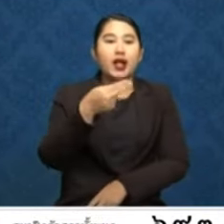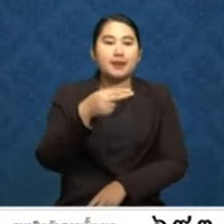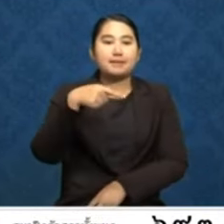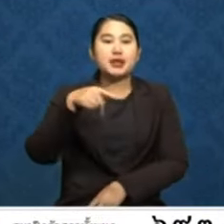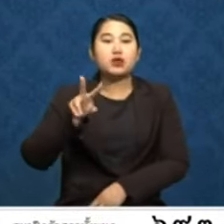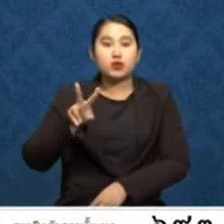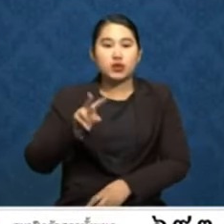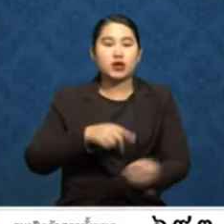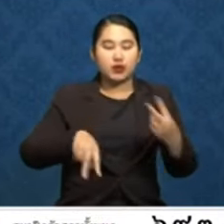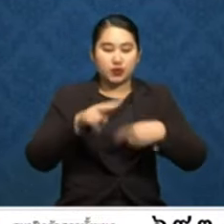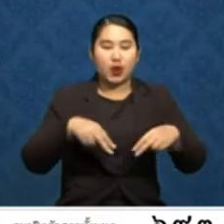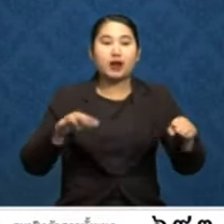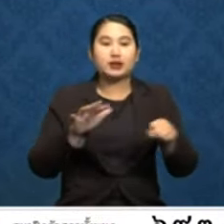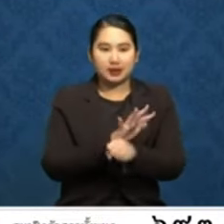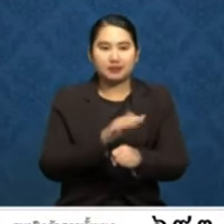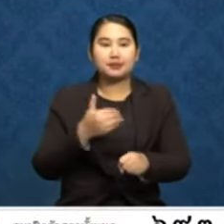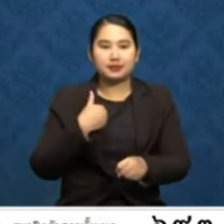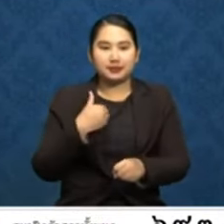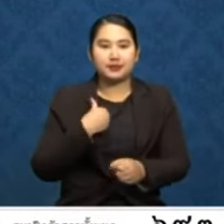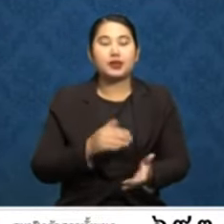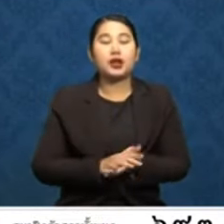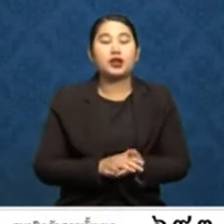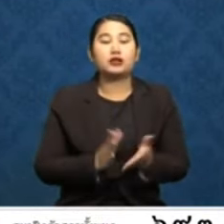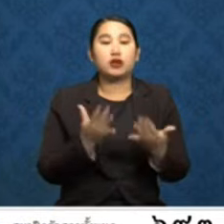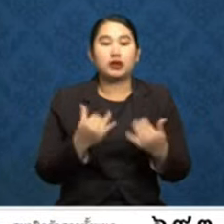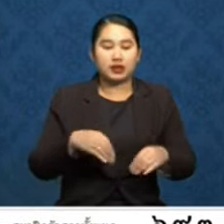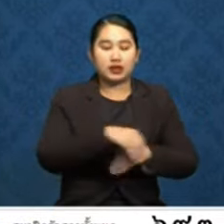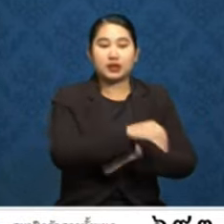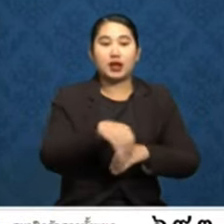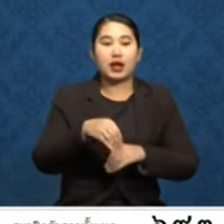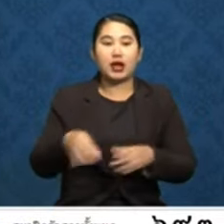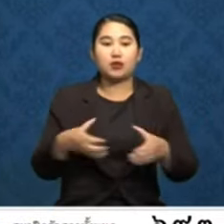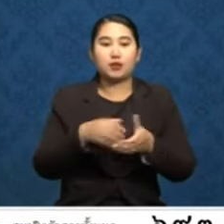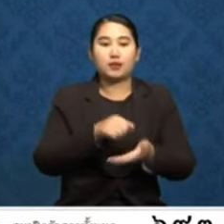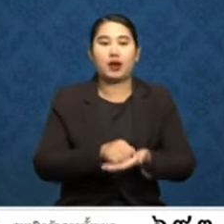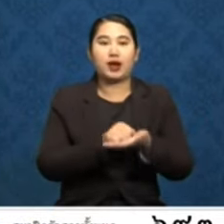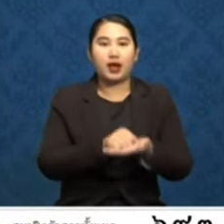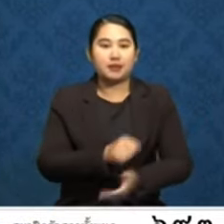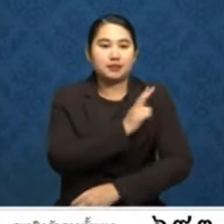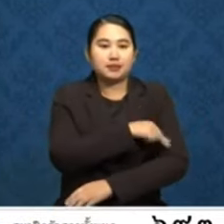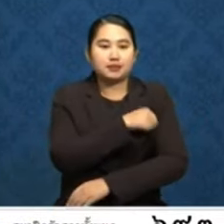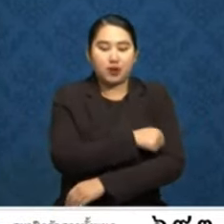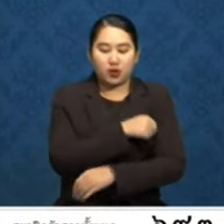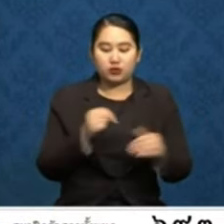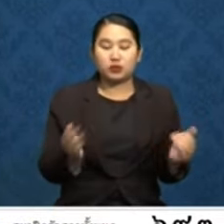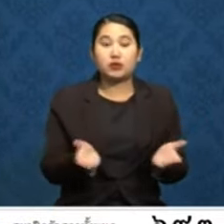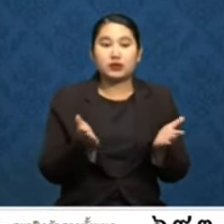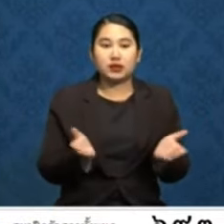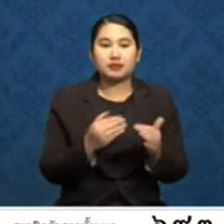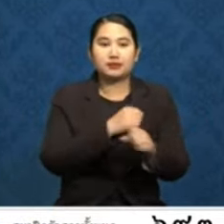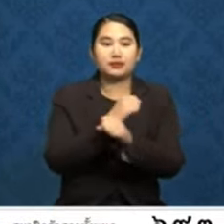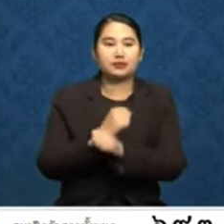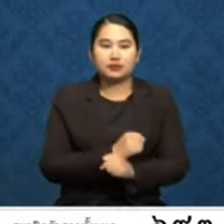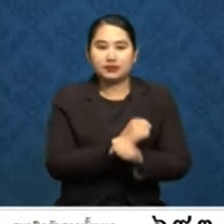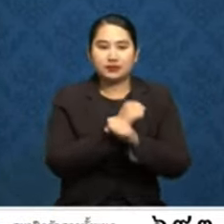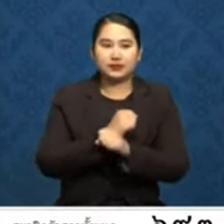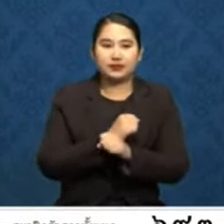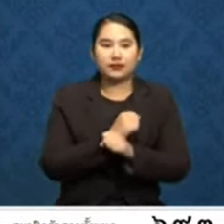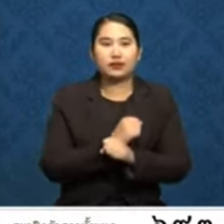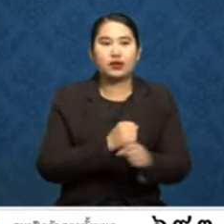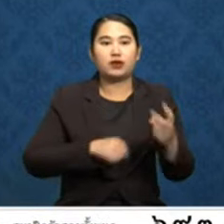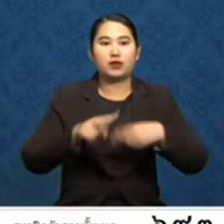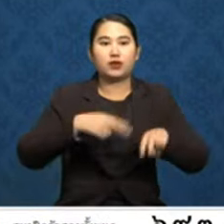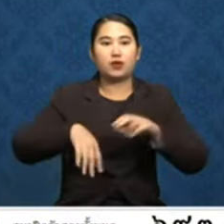มทุกพื้นที่และใช้ศักยภาพของเครือข่ายสาธารณสุขในการส่งเสริมป้องกันและควบคุม